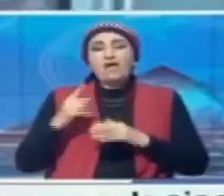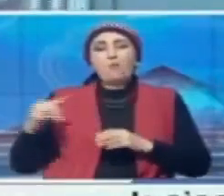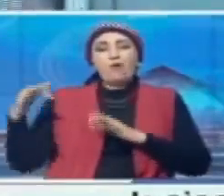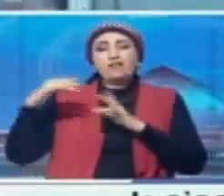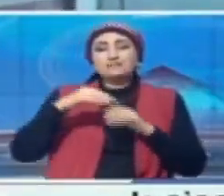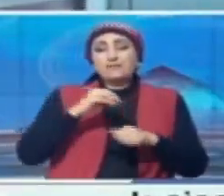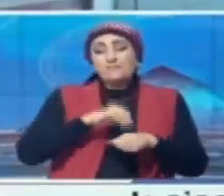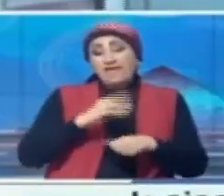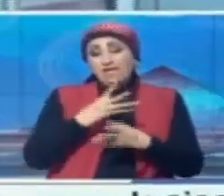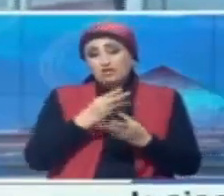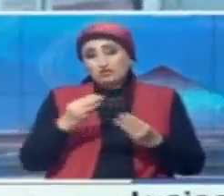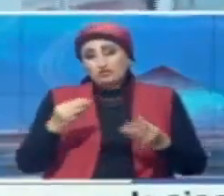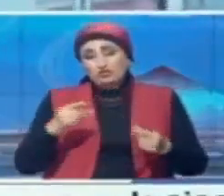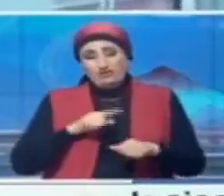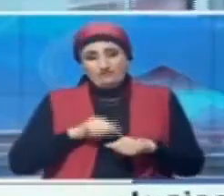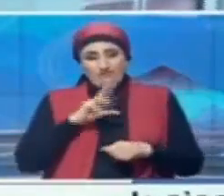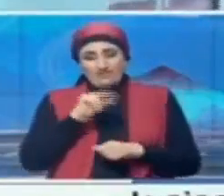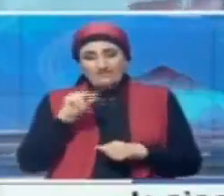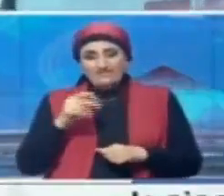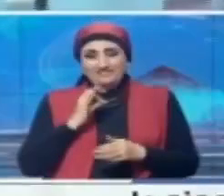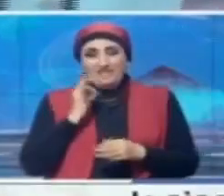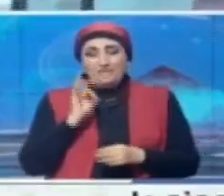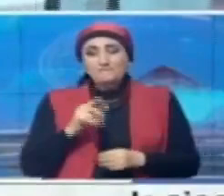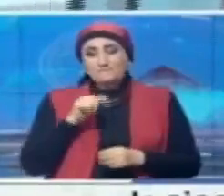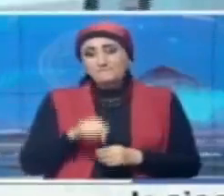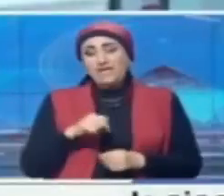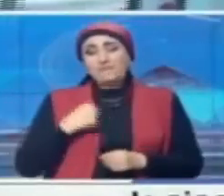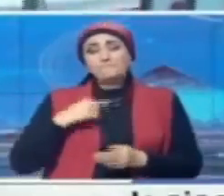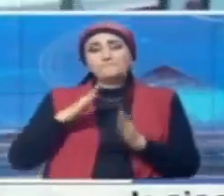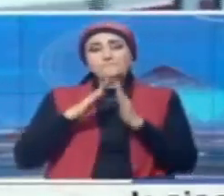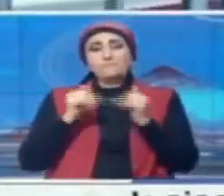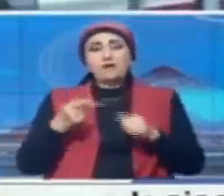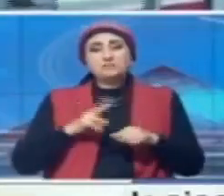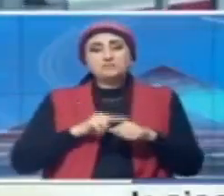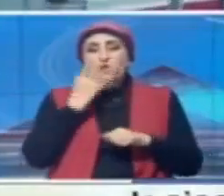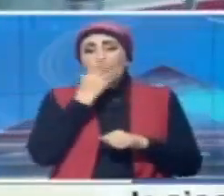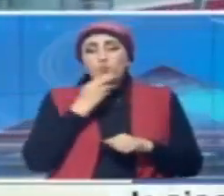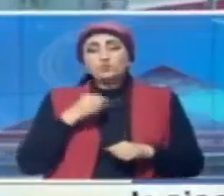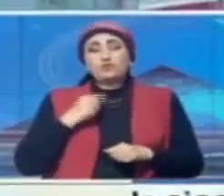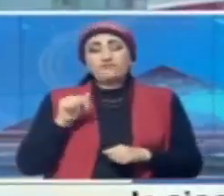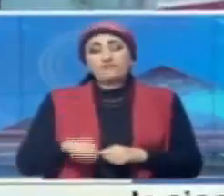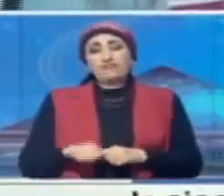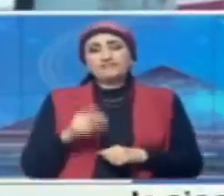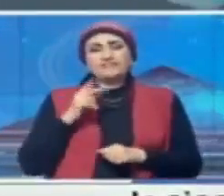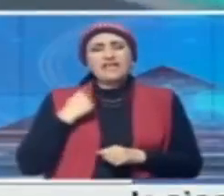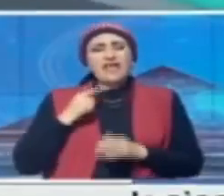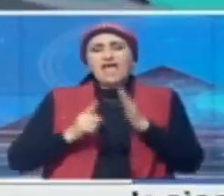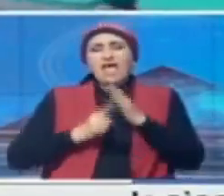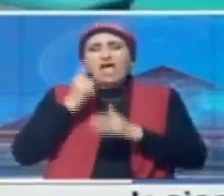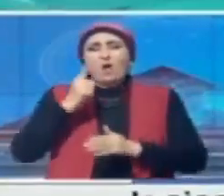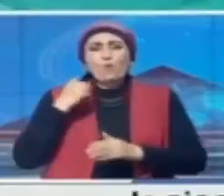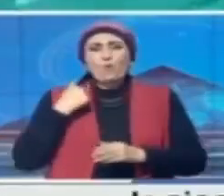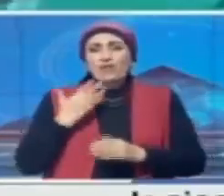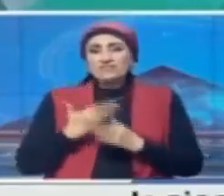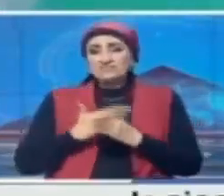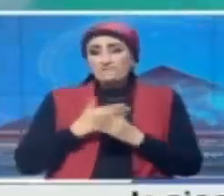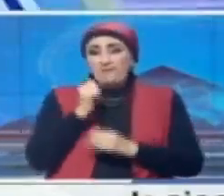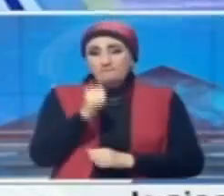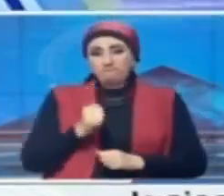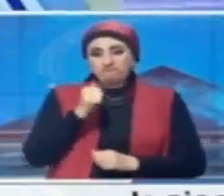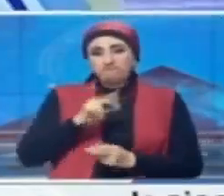منها في إطار الخطة التي وضعتها الدولة المصرية ووصفت بالتاريخية لتطوير مرفق السكك